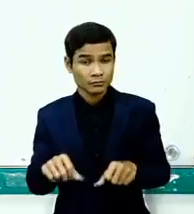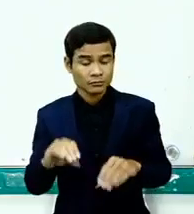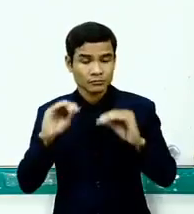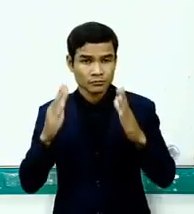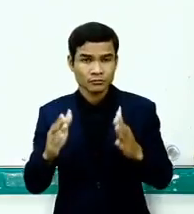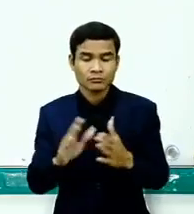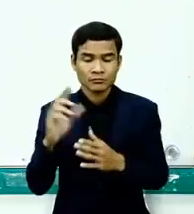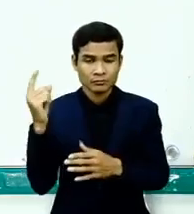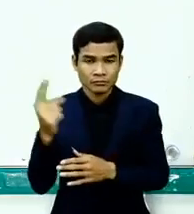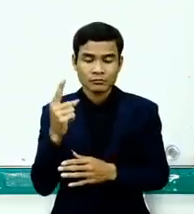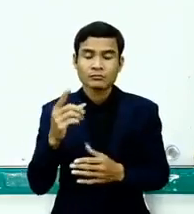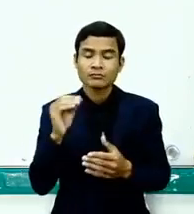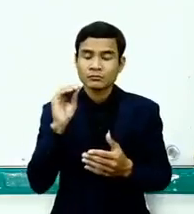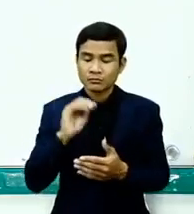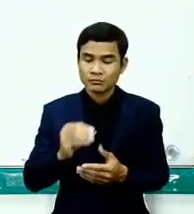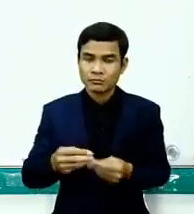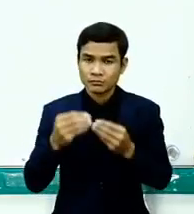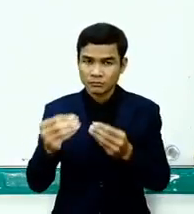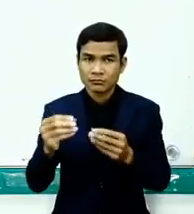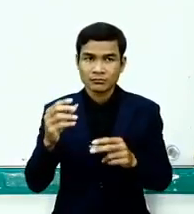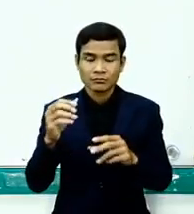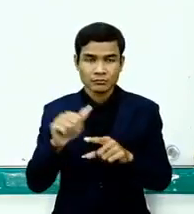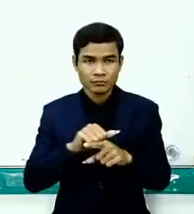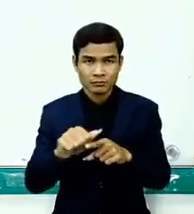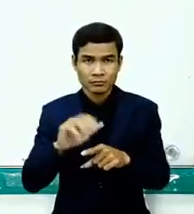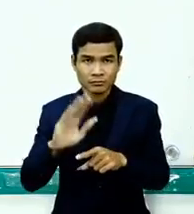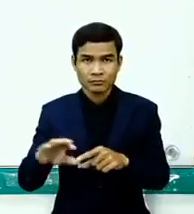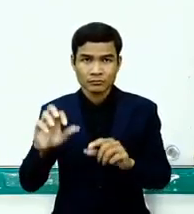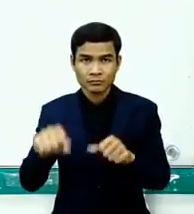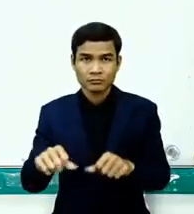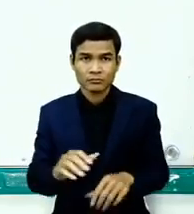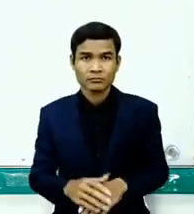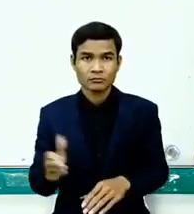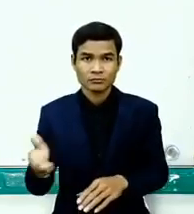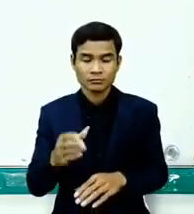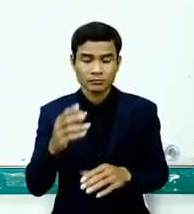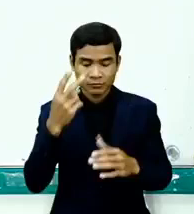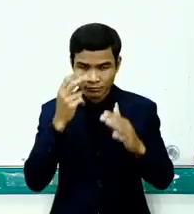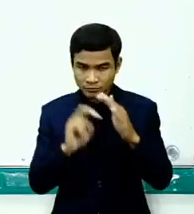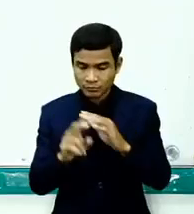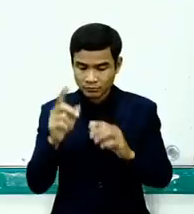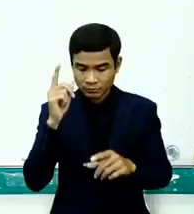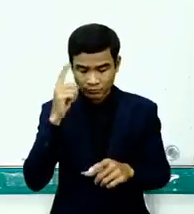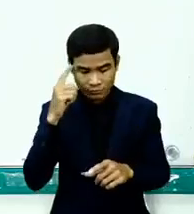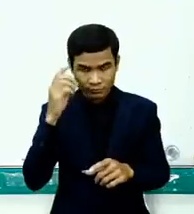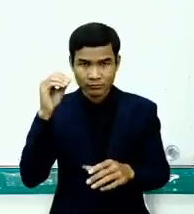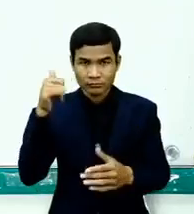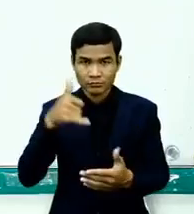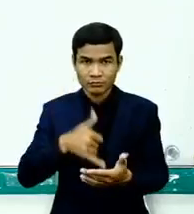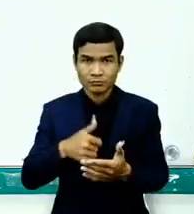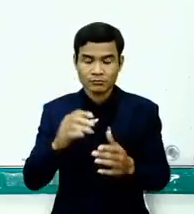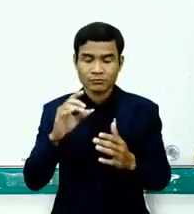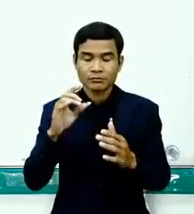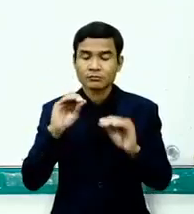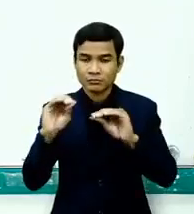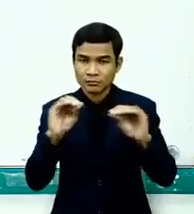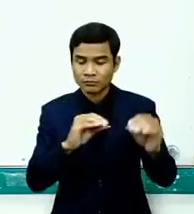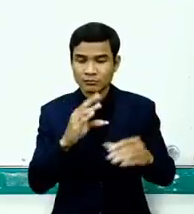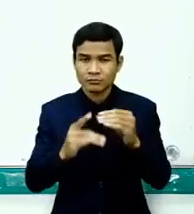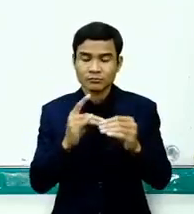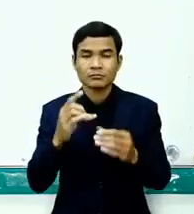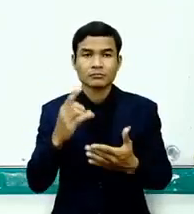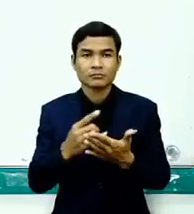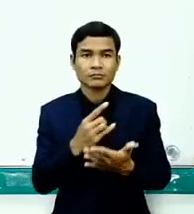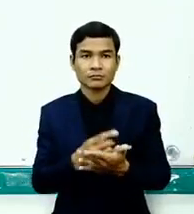កគ្រូតែងតែដាក់លំហាត់ណាអញ្ចឹងកូនកូនអាចទស្សន៍ទាយដឹងទេថាថ្ងៃនេះអ្នកគ្រូនឹងបង្រៀនមេរៀនអ្វីដែ